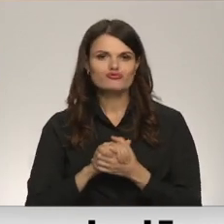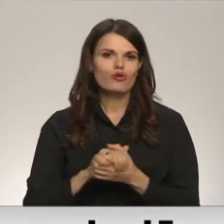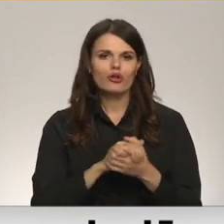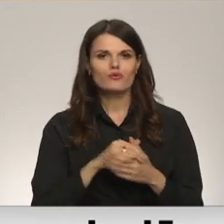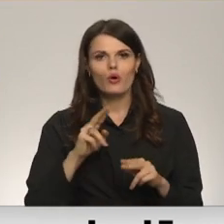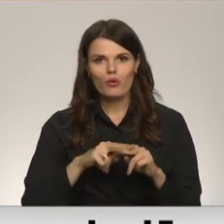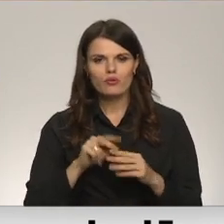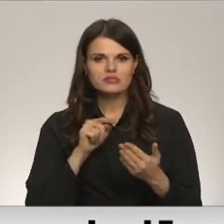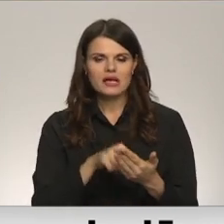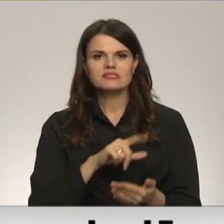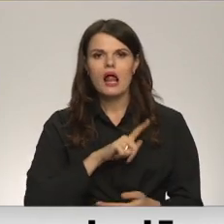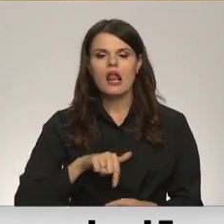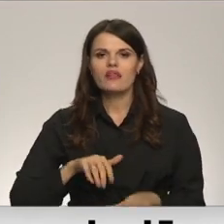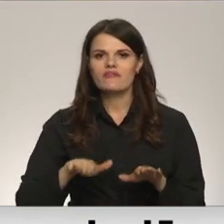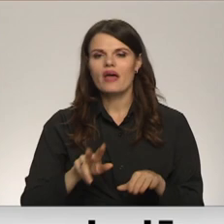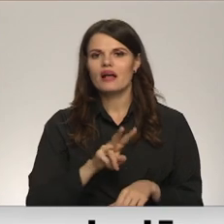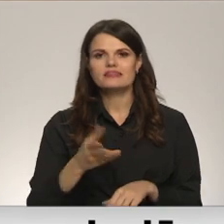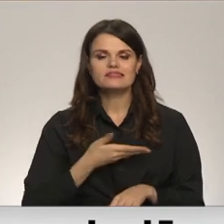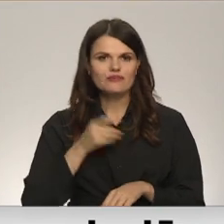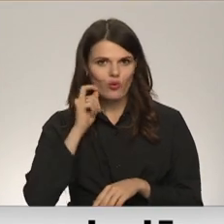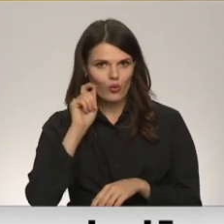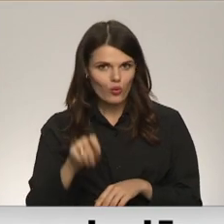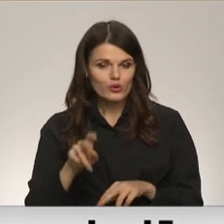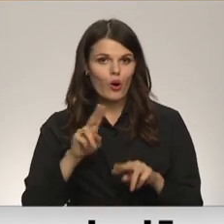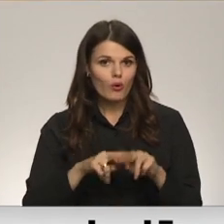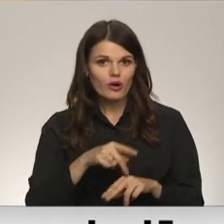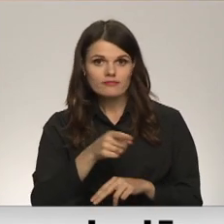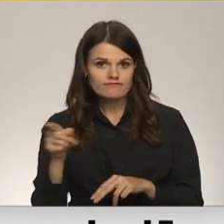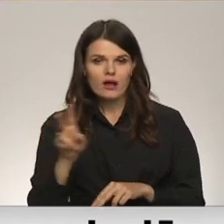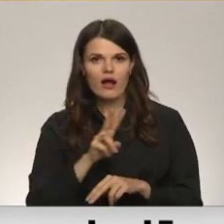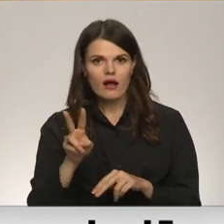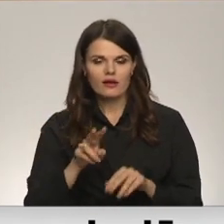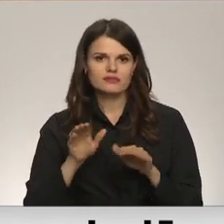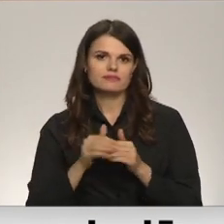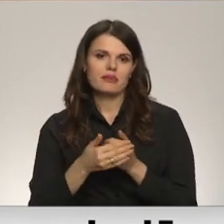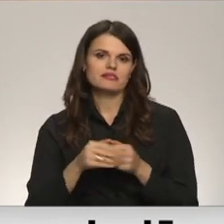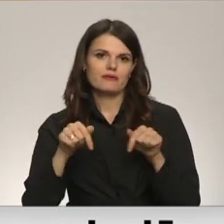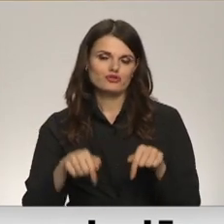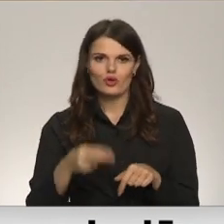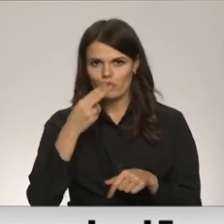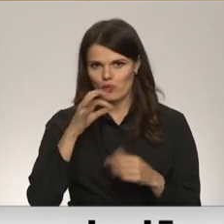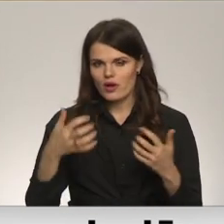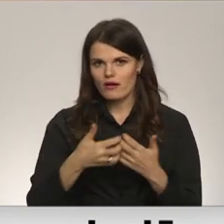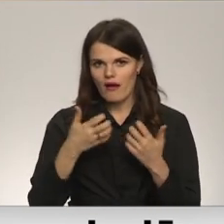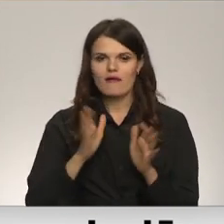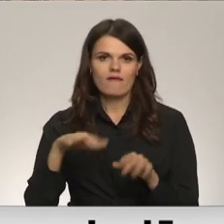solidaritāti un sasniegt Latvijā dzīvojošos ukraiņus, kā arī tos, kuri mūsu valstī patvērsies no kara. Turpina Dāvids